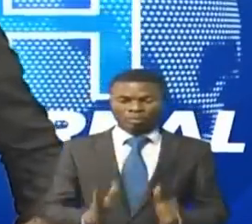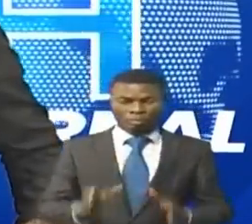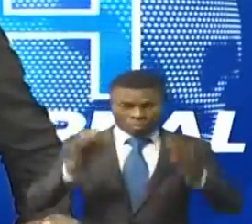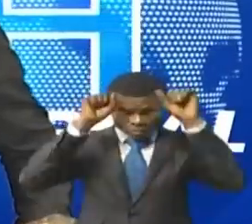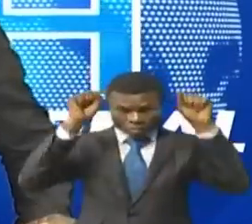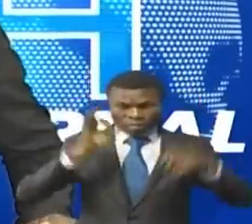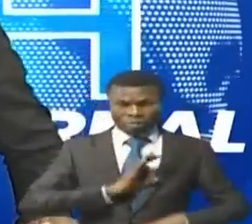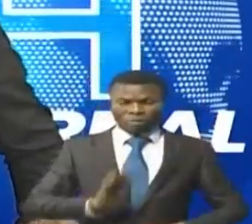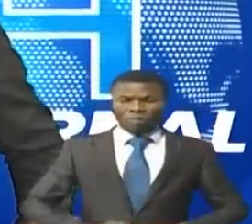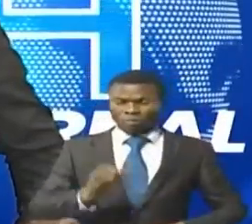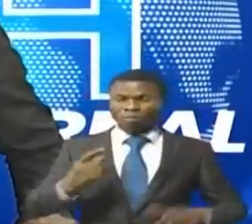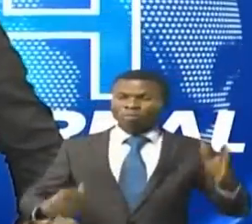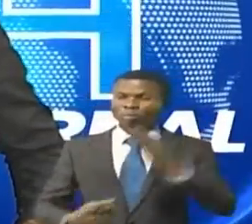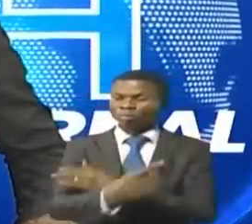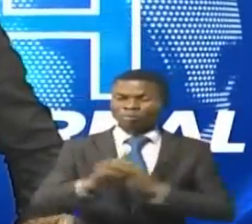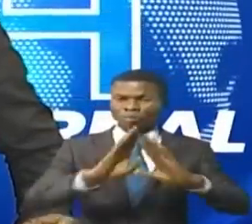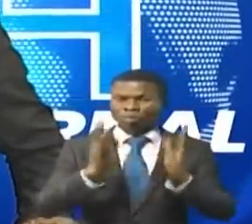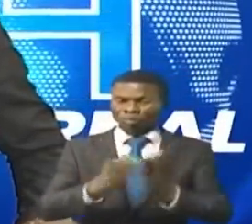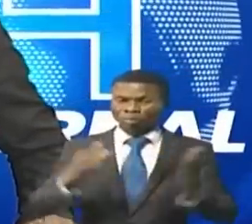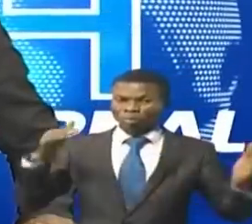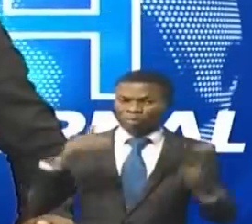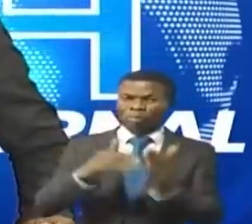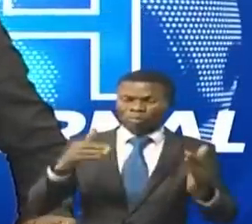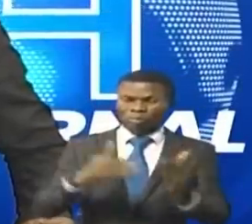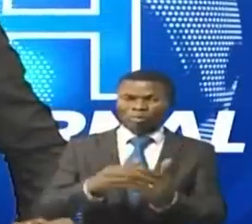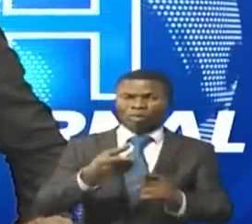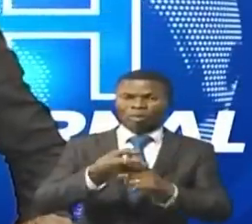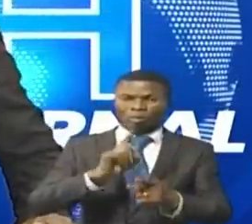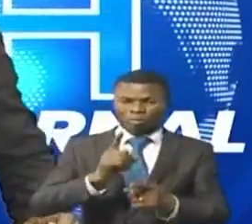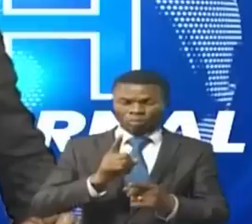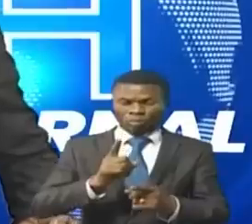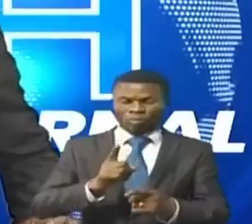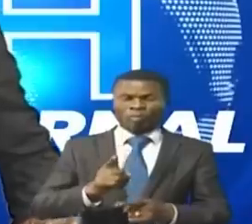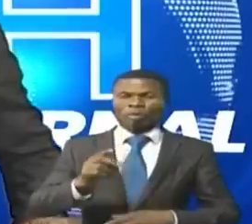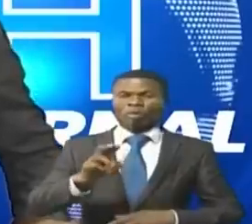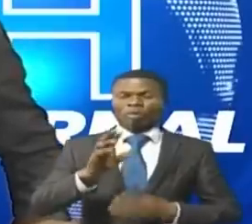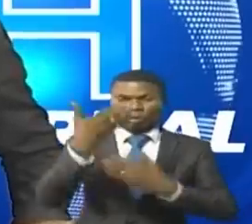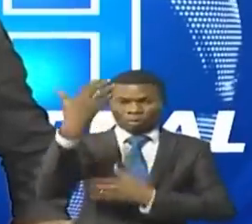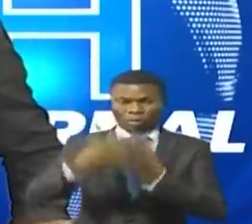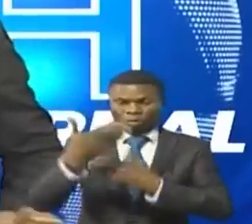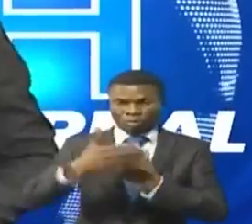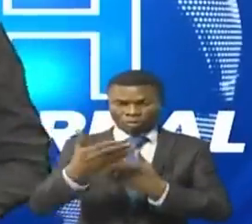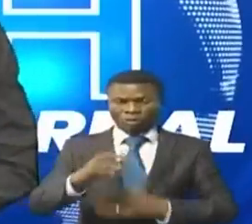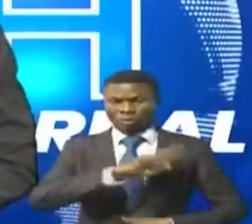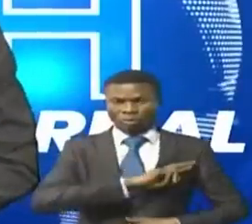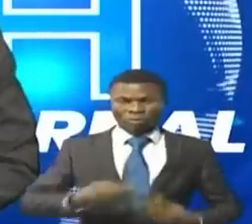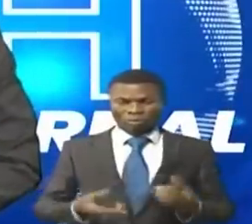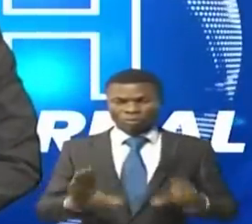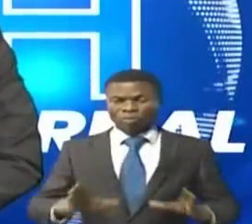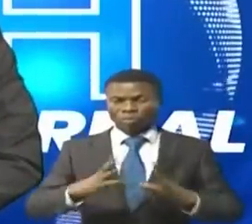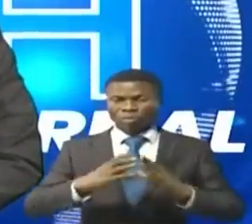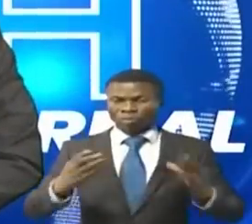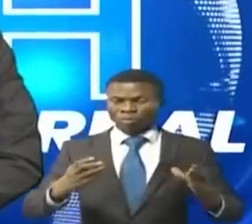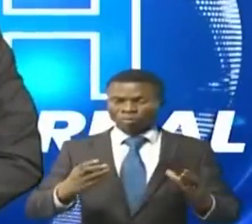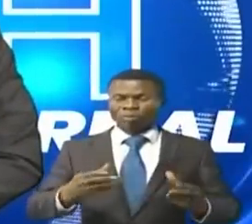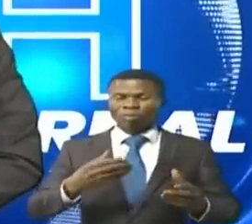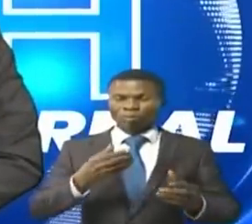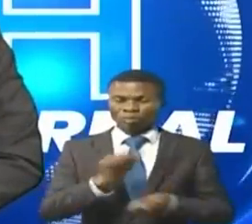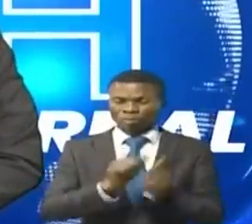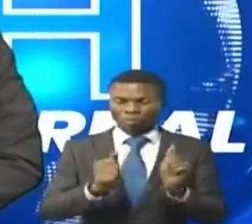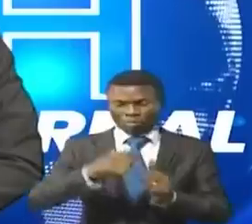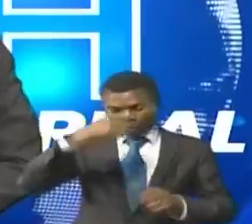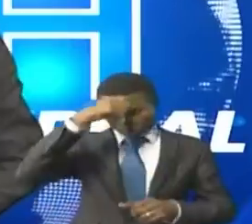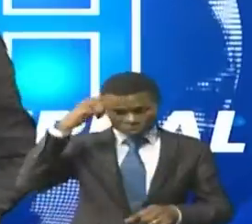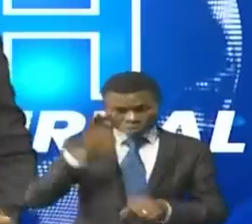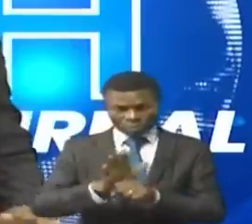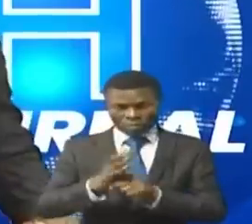a dénoncé l'agression dont est victime la République démocratique du Congo avant de stigmatiser la crise